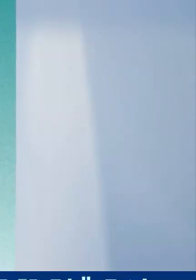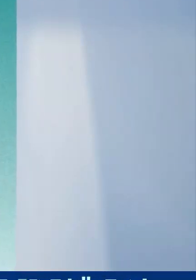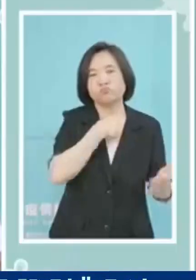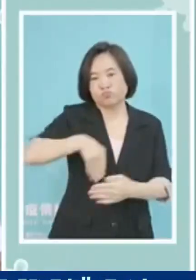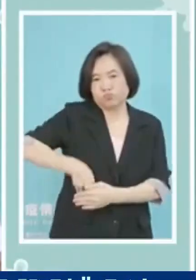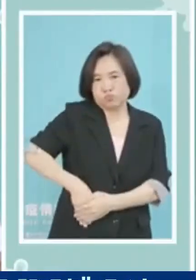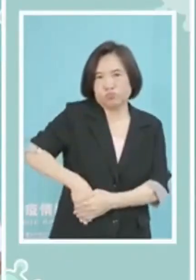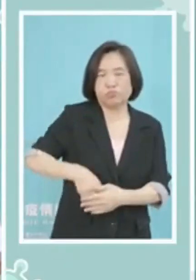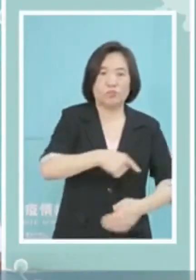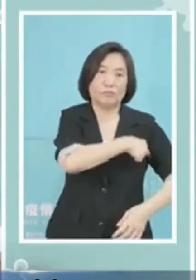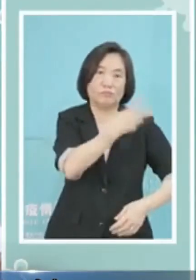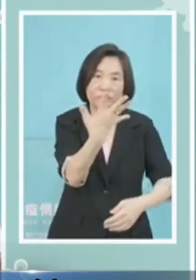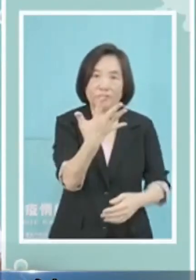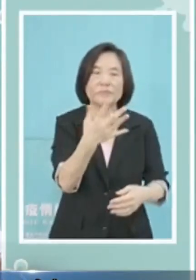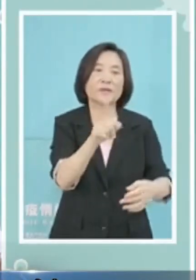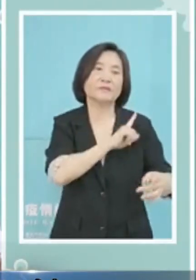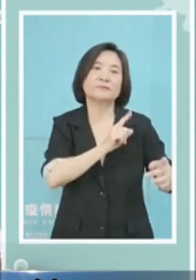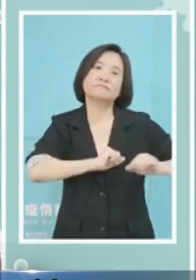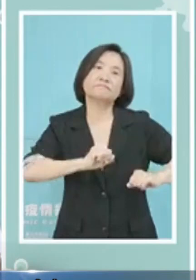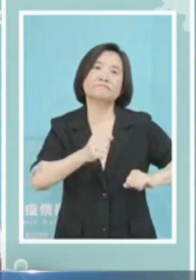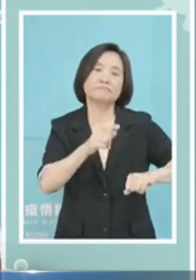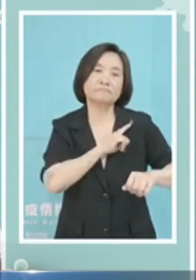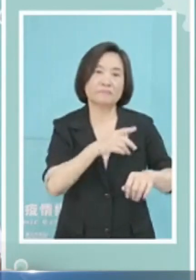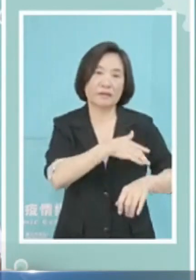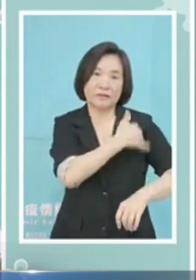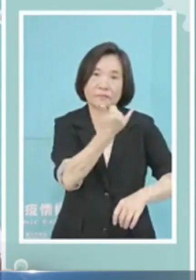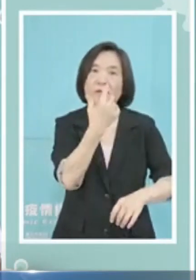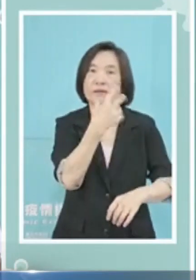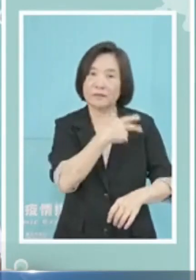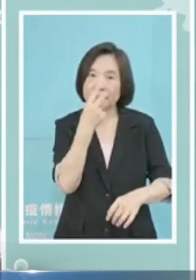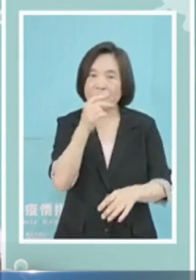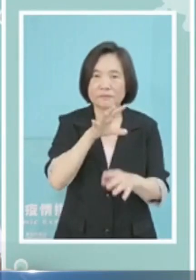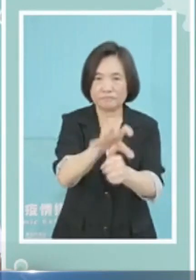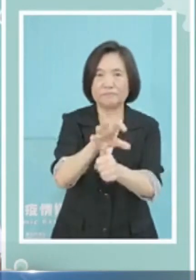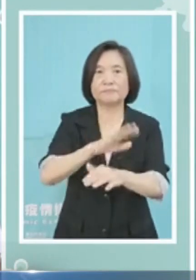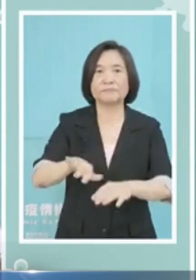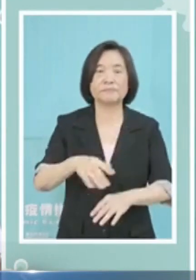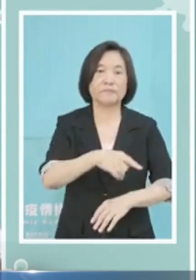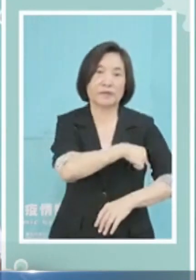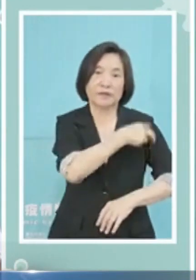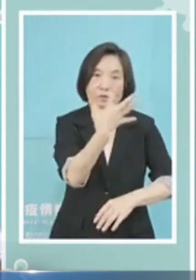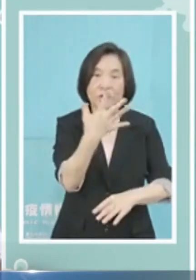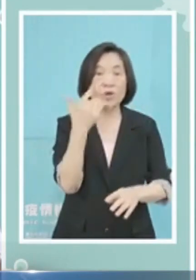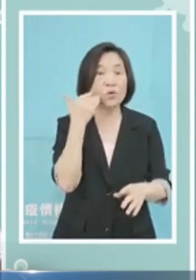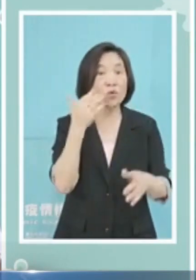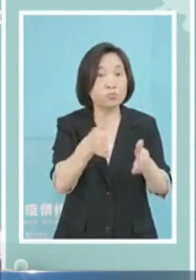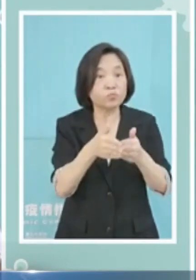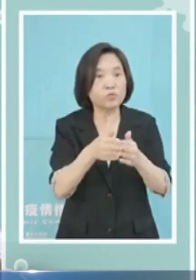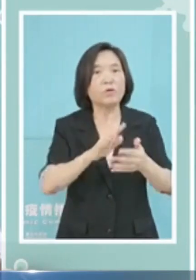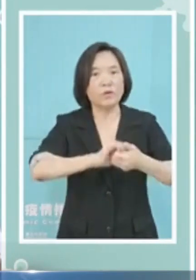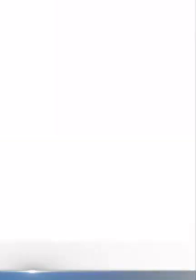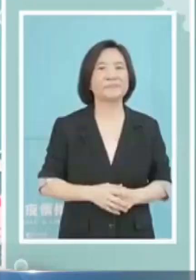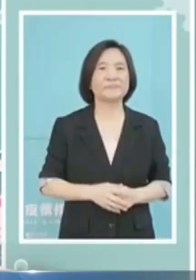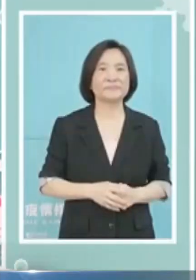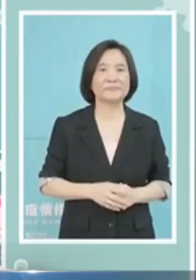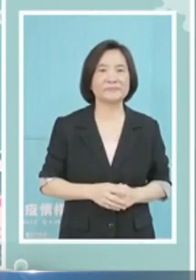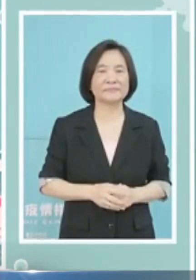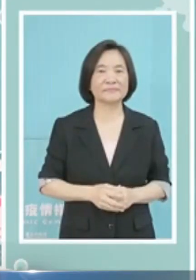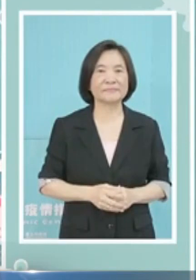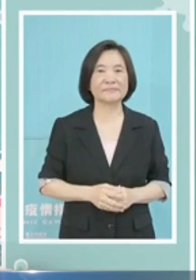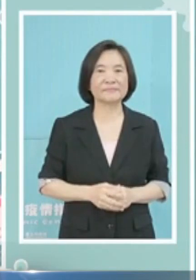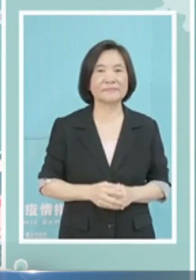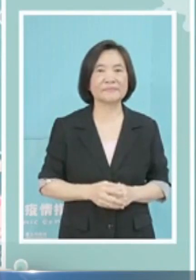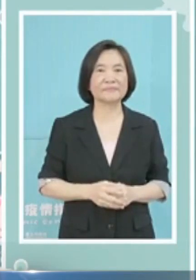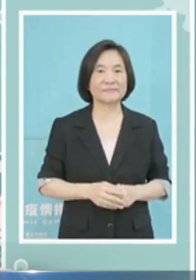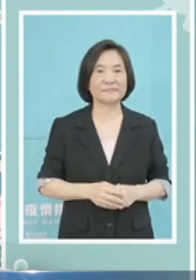行分流。 一到五我们是自主管理，六日我们会强制管理。那一到五有需要的时候，我们还是会拉封锁线。你把它弄